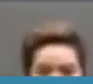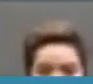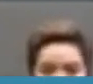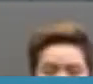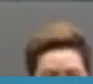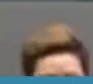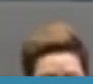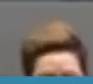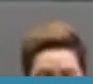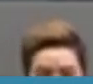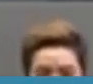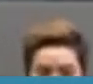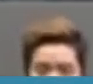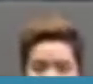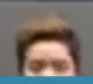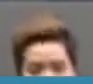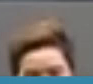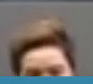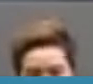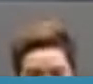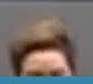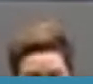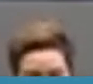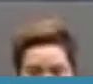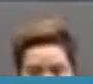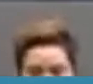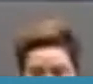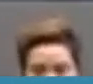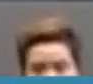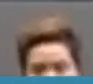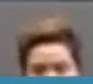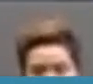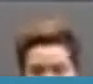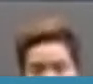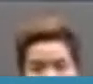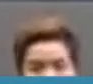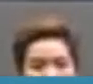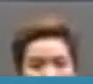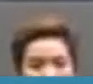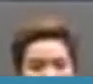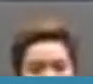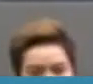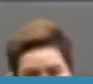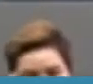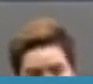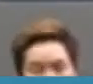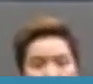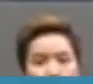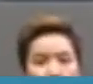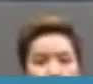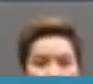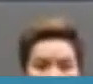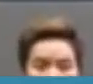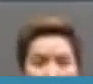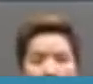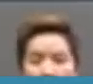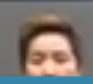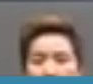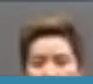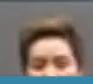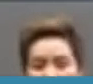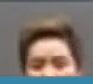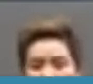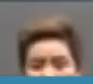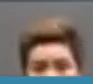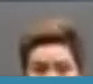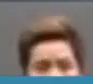าระหว่างประเทศที่ผ่านจากประเทศไทยไปลาวแล้วก็ไปยังจุดมุ่งหมายประเทศจีนเนี่ยเป็นเรื่องใหญ่รถไฟทางคู่ที่ต้องมาจุ